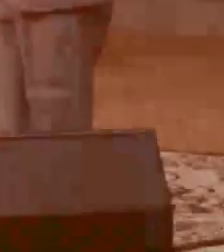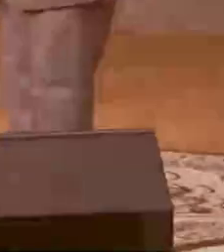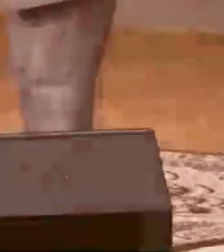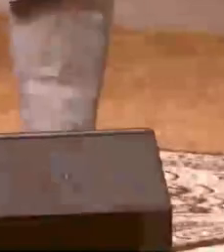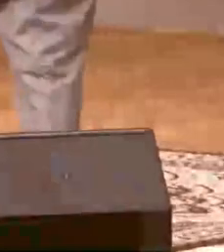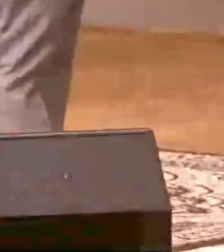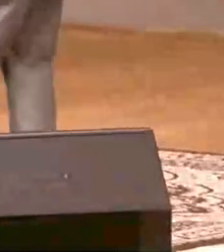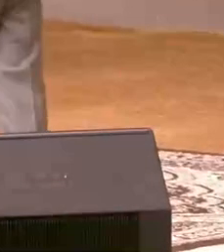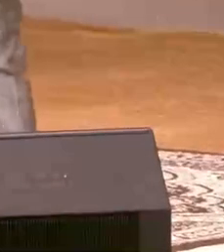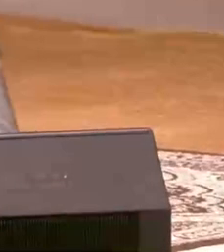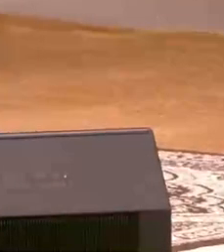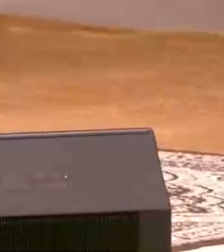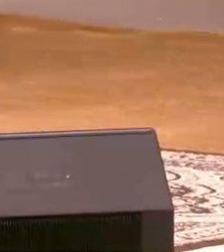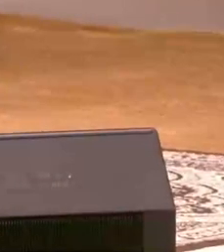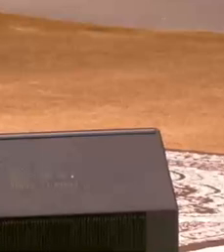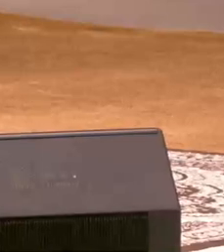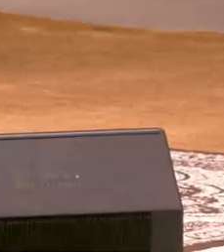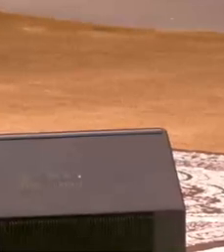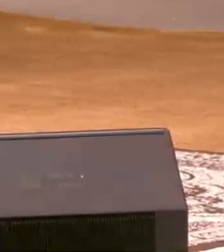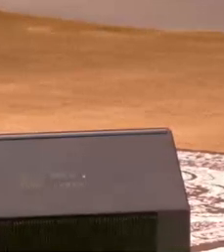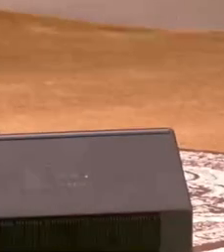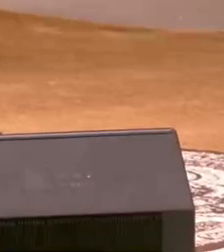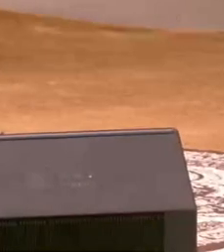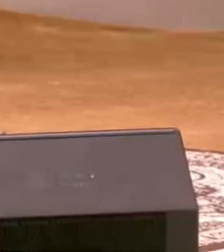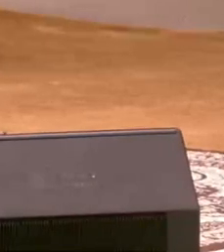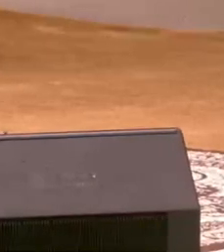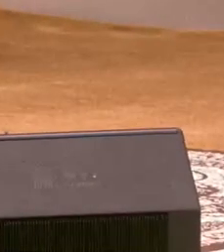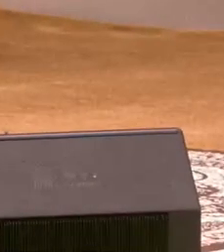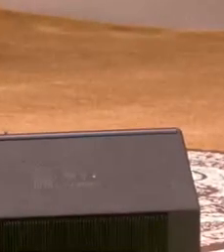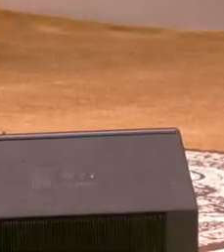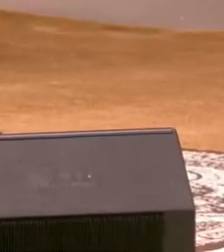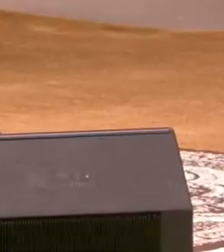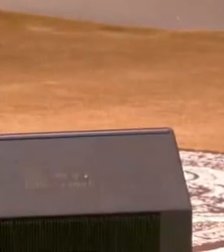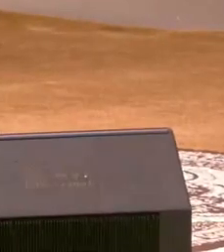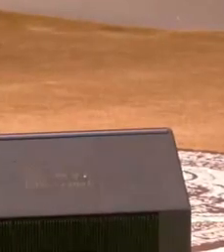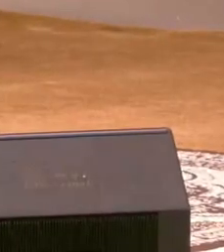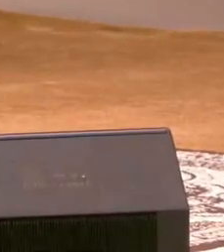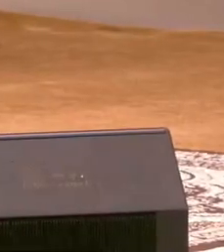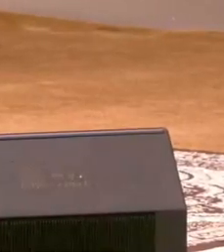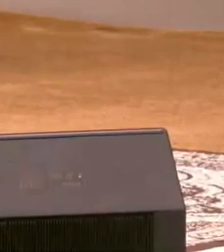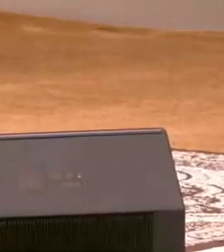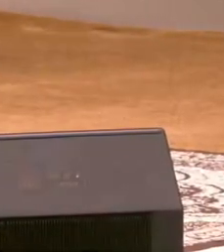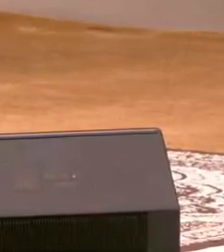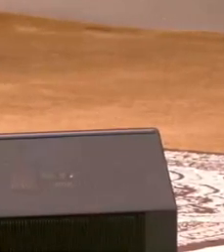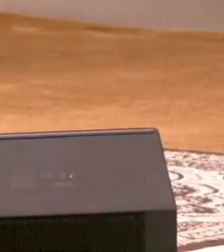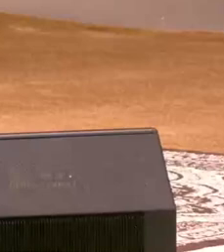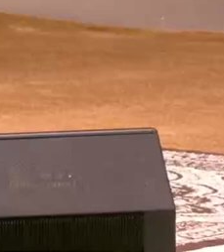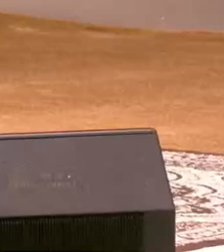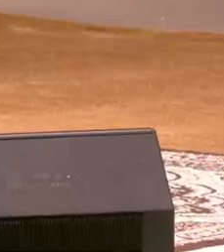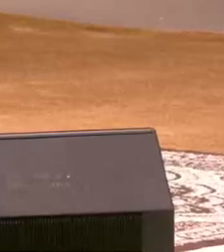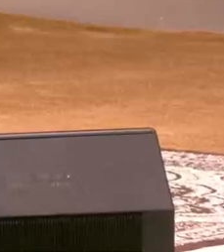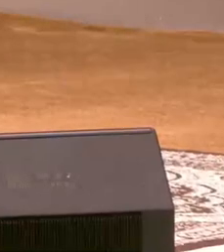pour continuer et la foi pour terminer bien, pour bien finir. Alors, c'est ceux